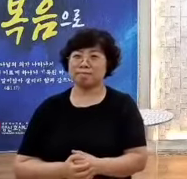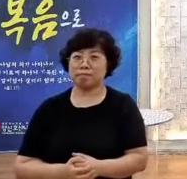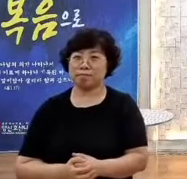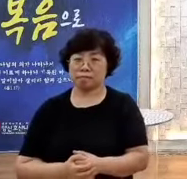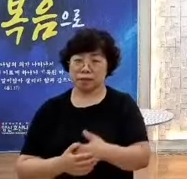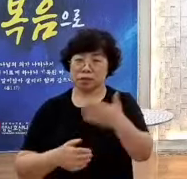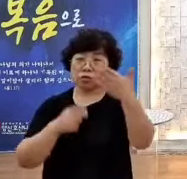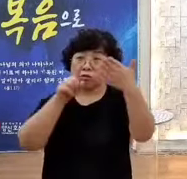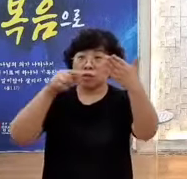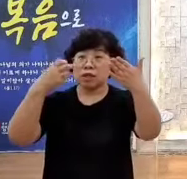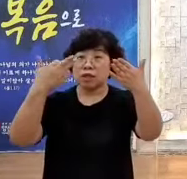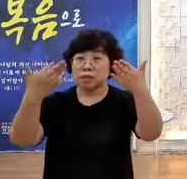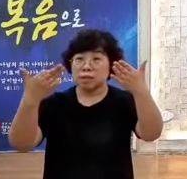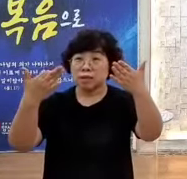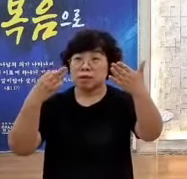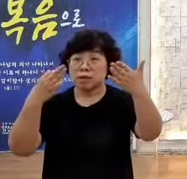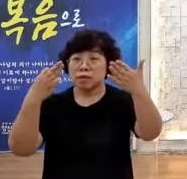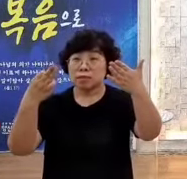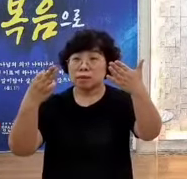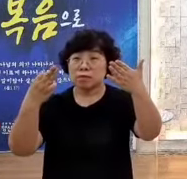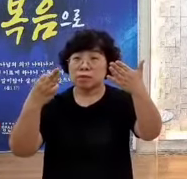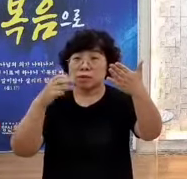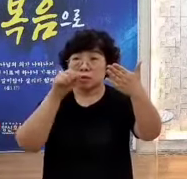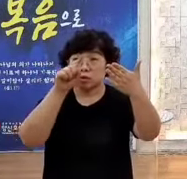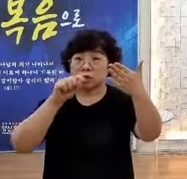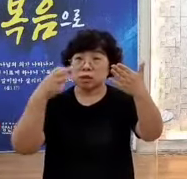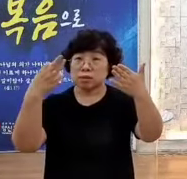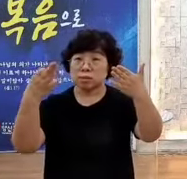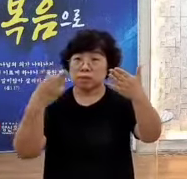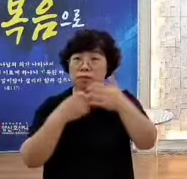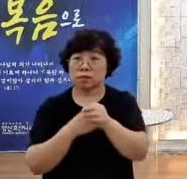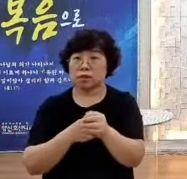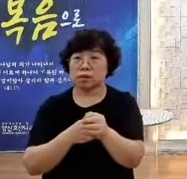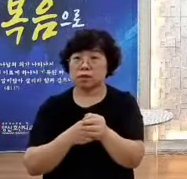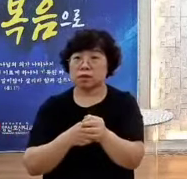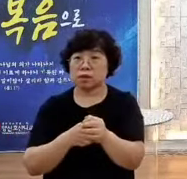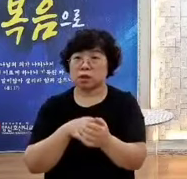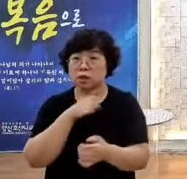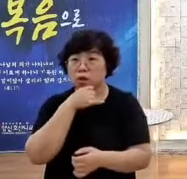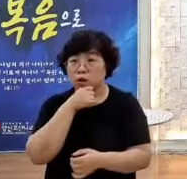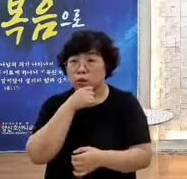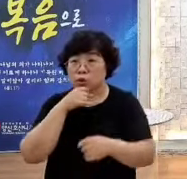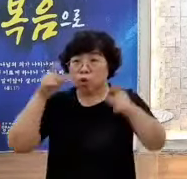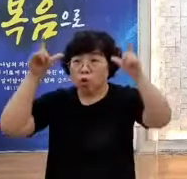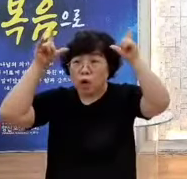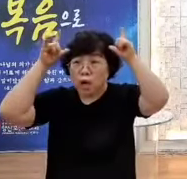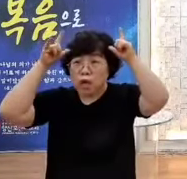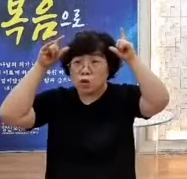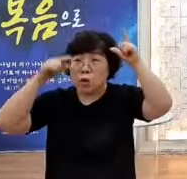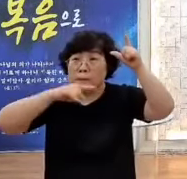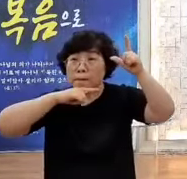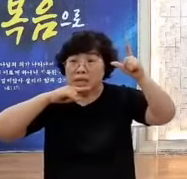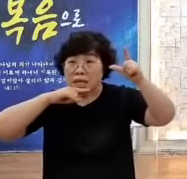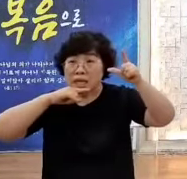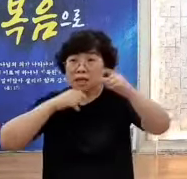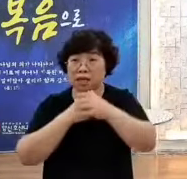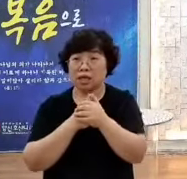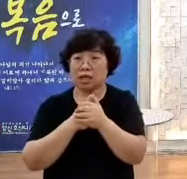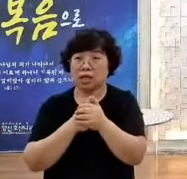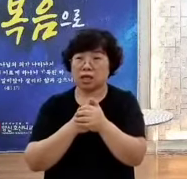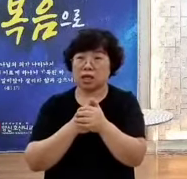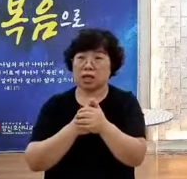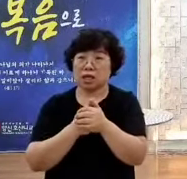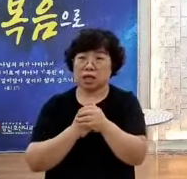13절로. 자, 양과 염소, 황소, 이게 무슨 말입니까? 그 구약시대의 불완전한 제사를